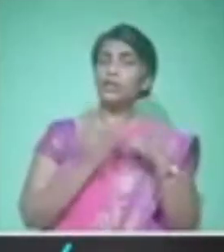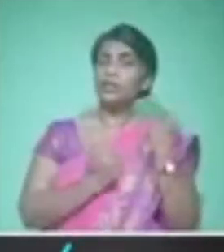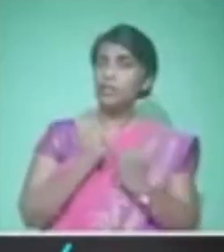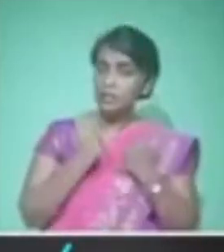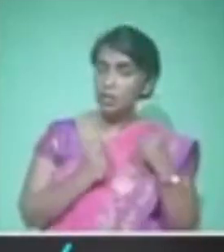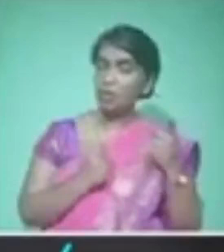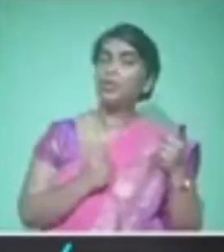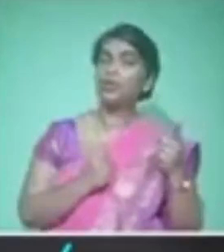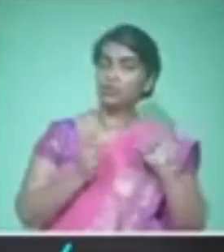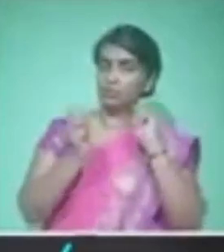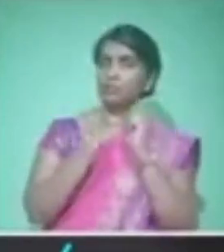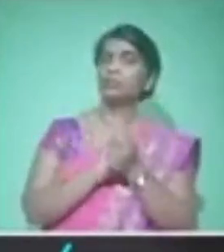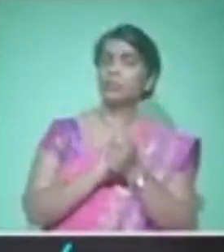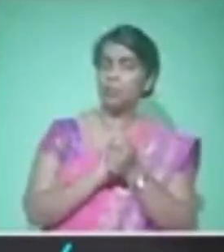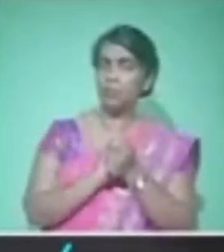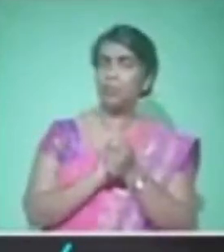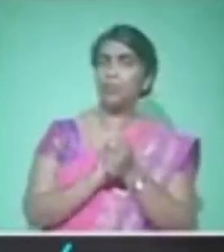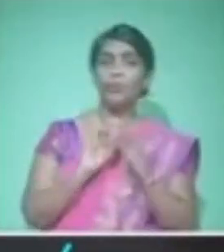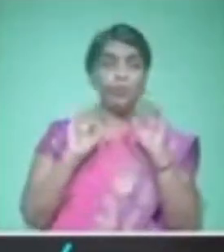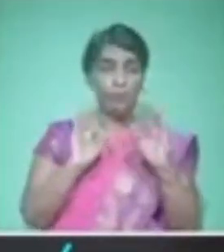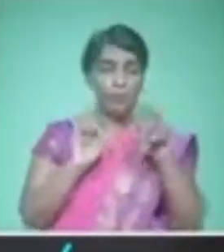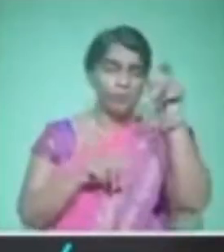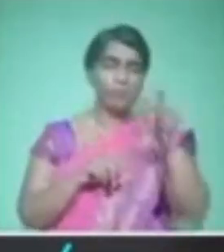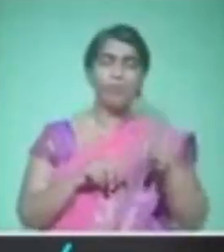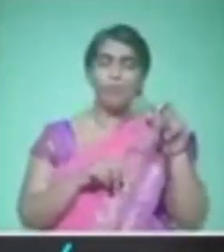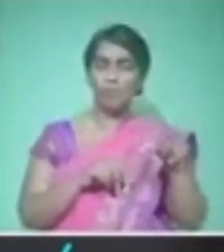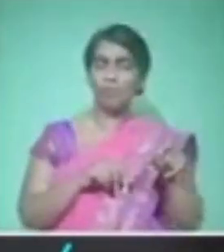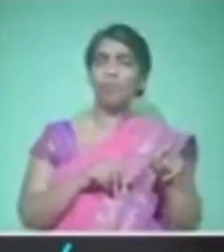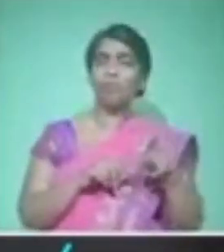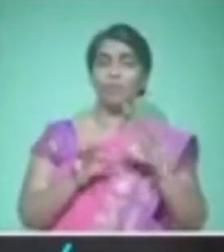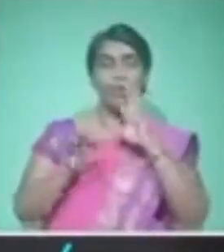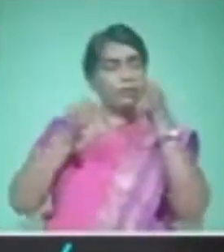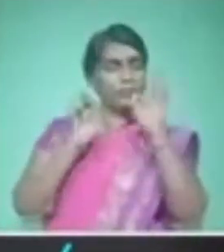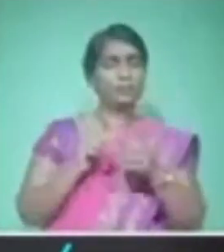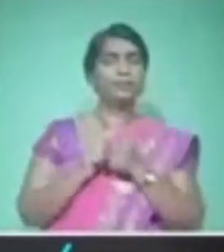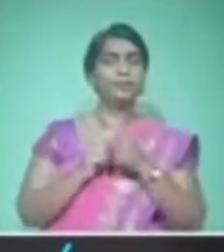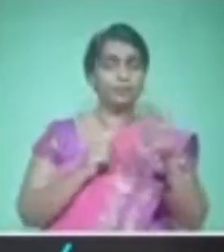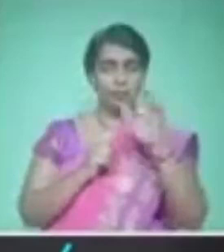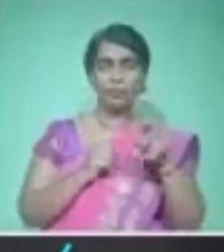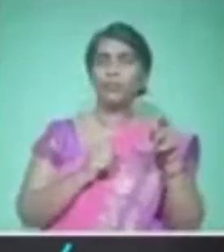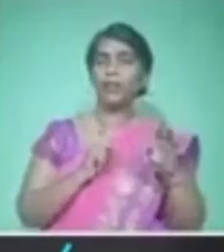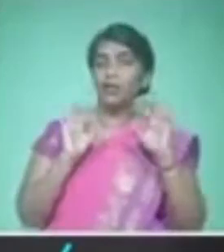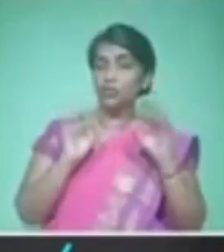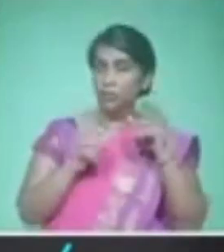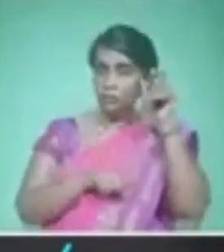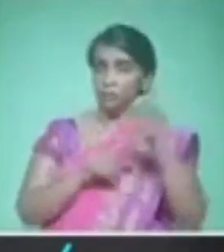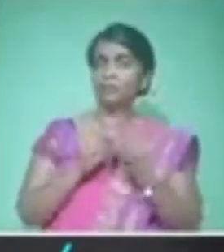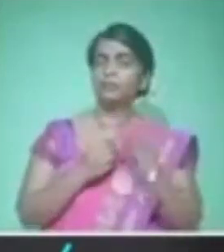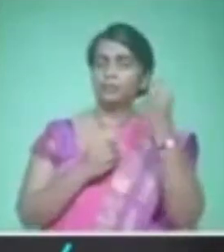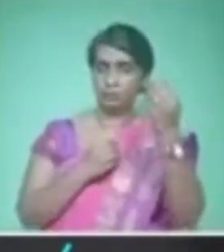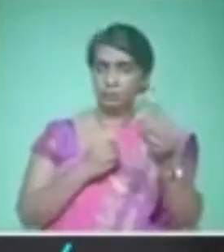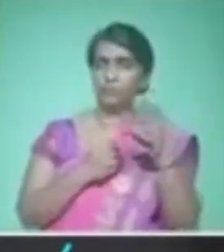ඒක සංශෝධනය කරලා සුදුසු අයට මේක විද්‍යාත්මක පදනමක් විතර තියෙනවා. සුදුසු අයට මේක ලබා